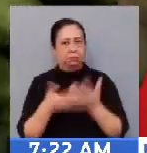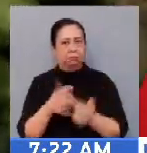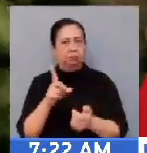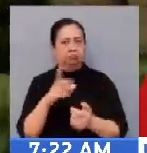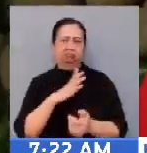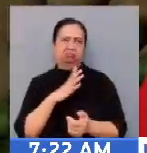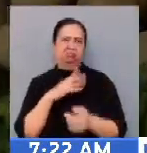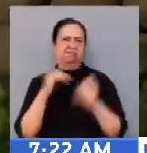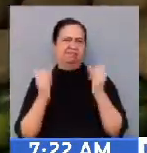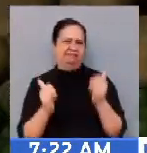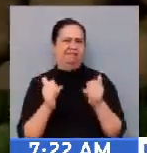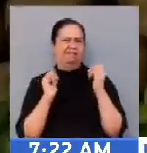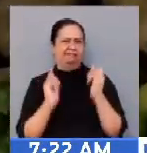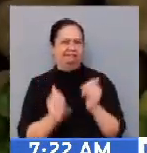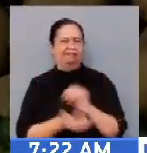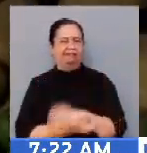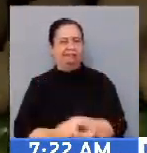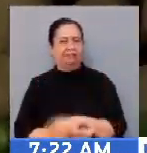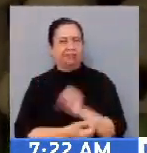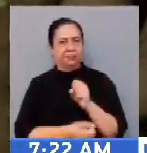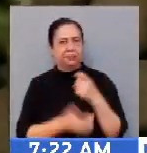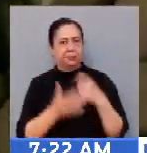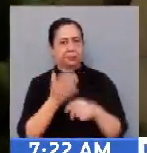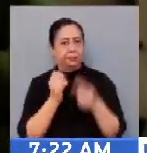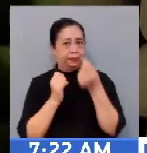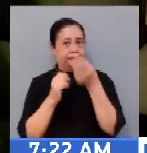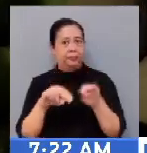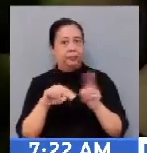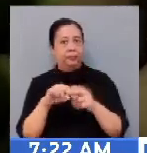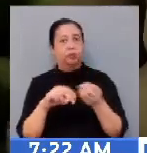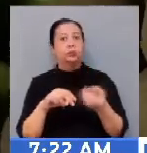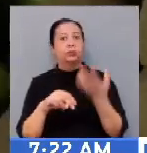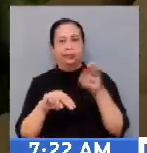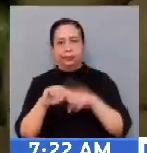Ganun pa rin naman. So yung presyo medyo tumaas lang. Magkano itinaas?